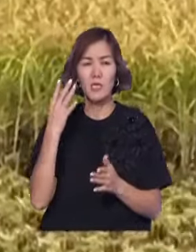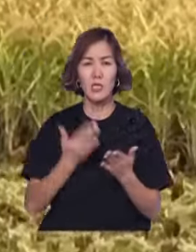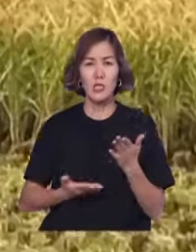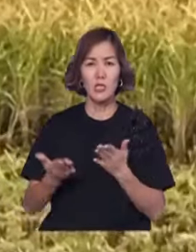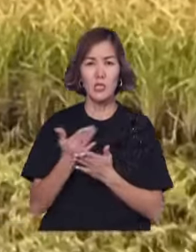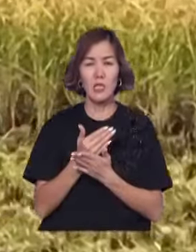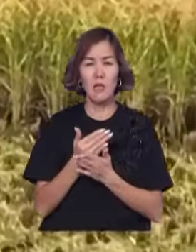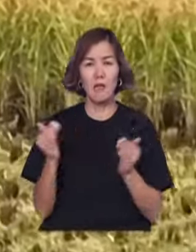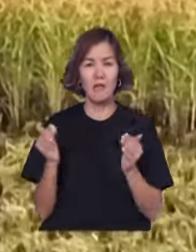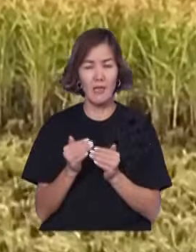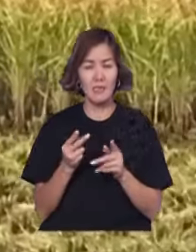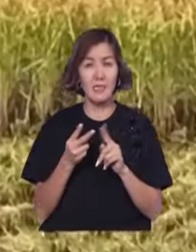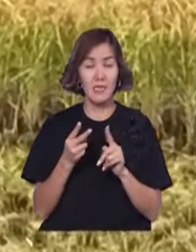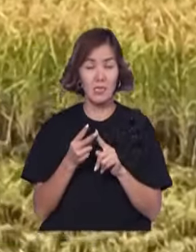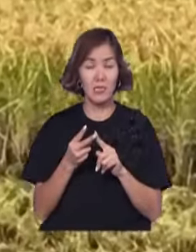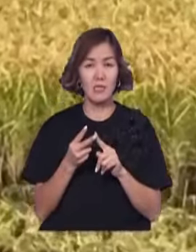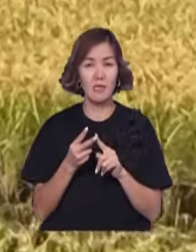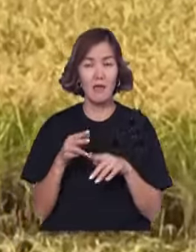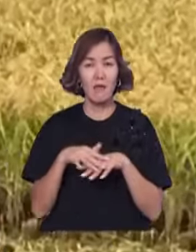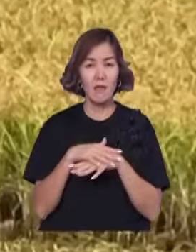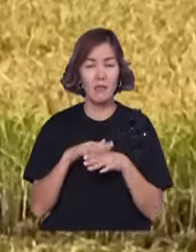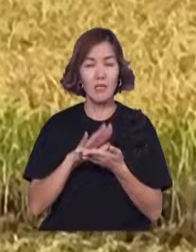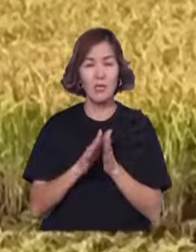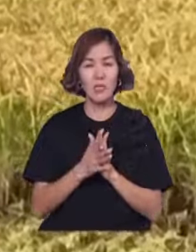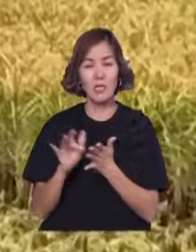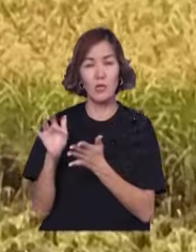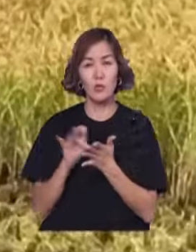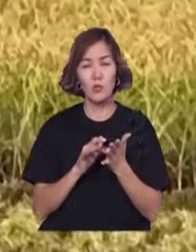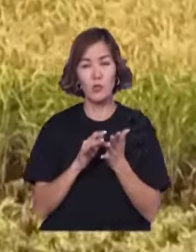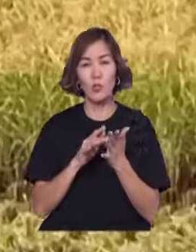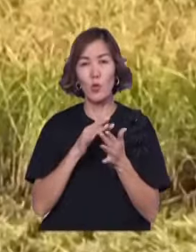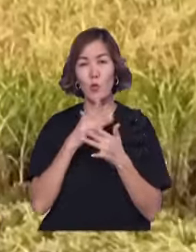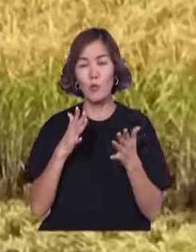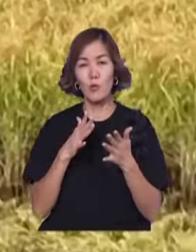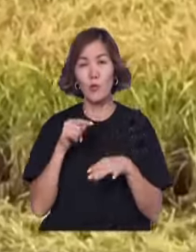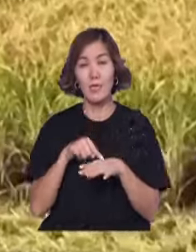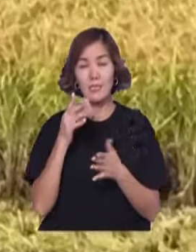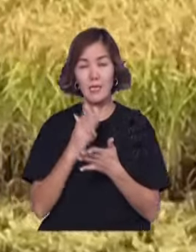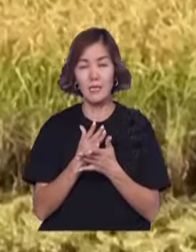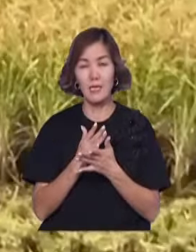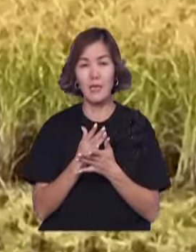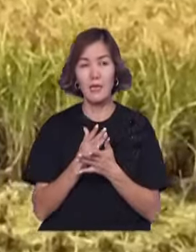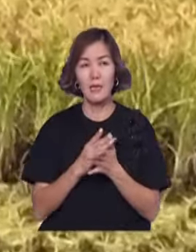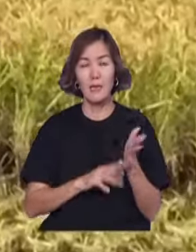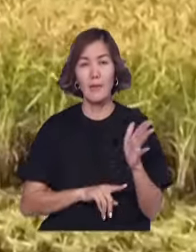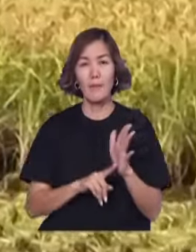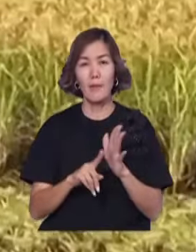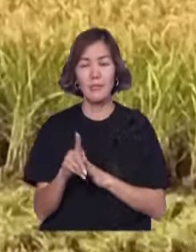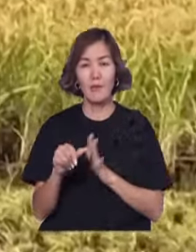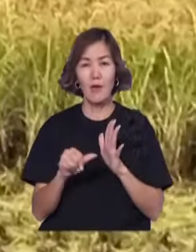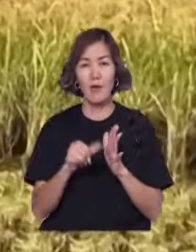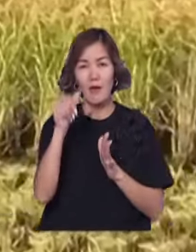жиналған. Бұл бір. Екіншіден, нарықтағы жағдайға туристердің көбеюде әсер етсе керек. Алғашқы жарты жыл ішінде